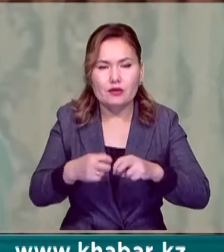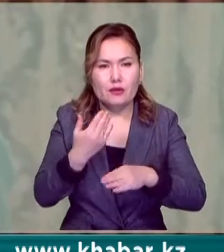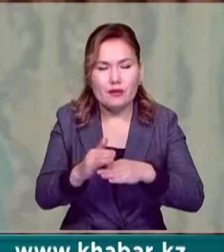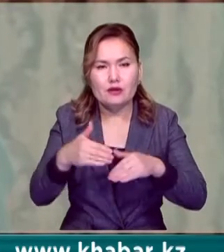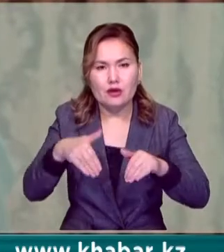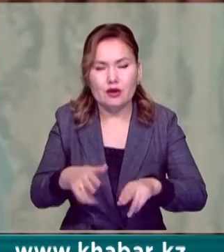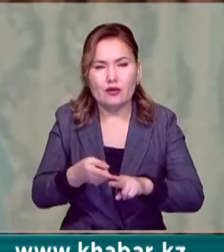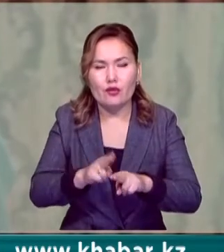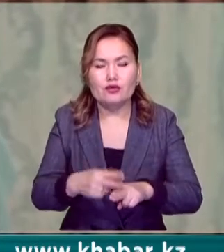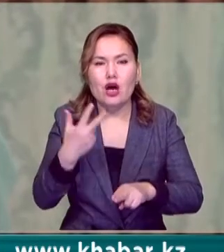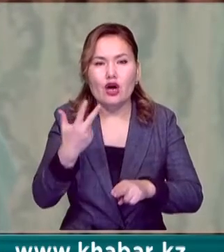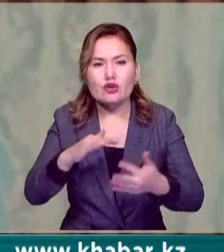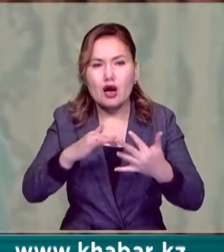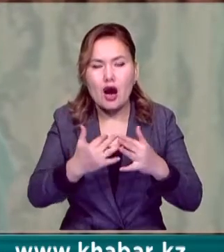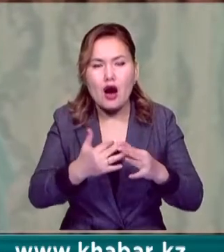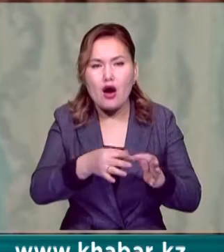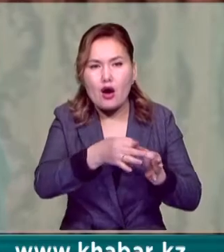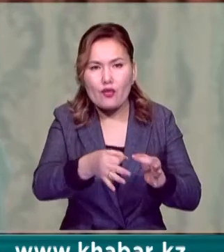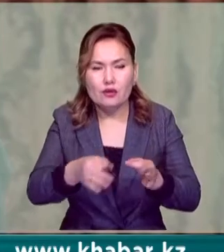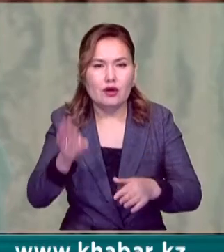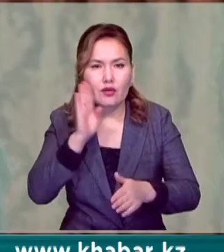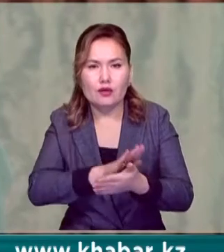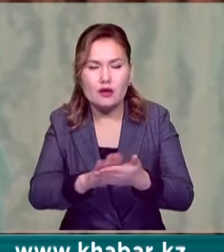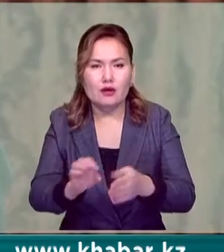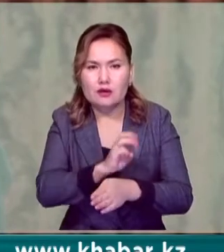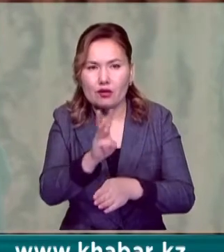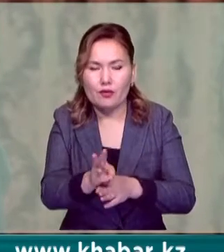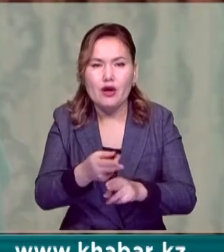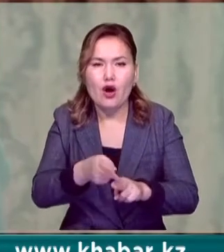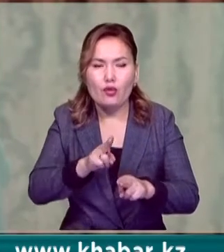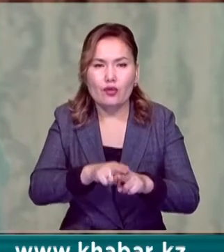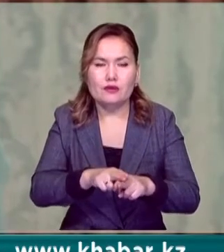оларға кіргізбейді. 6 разъездіміз бар. Ол енді разъездерге біз